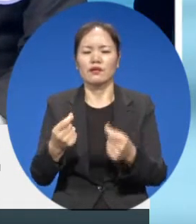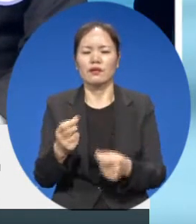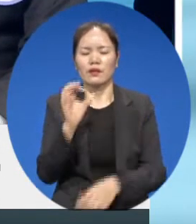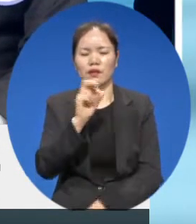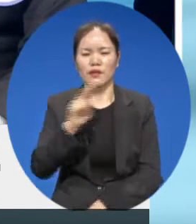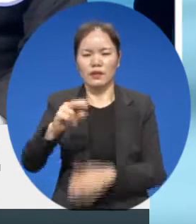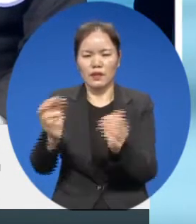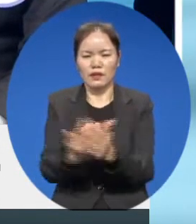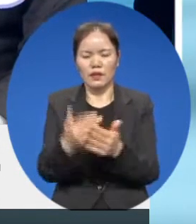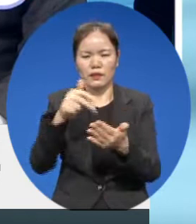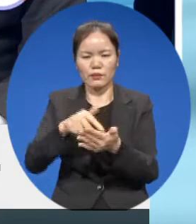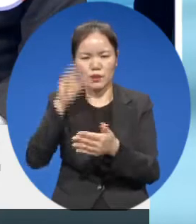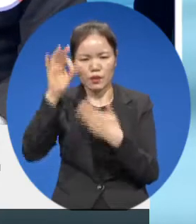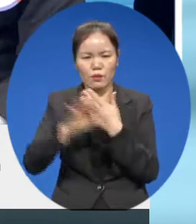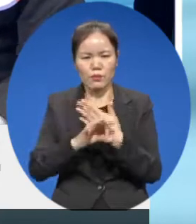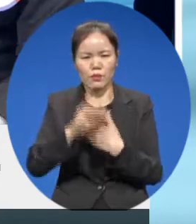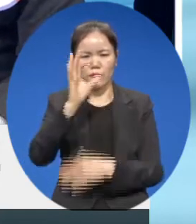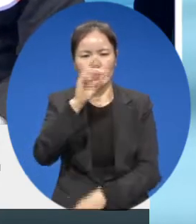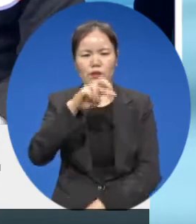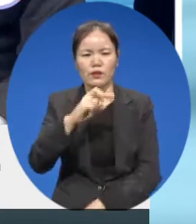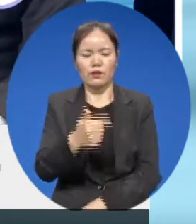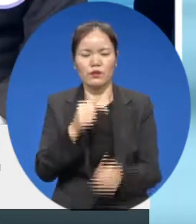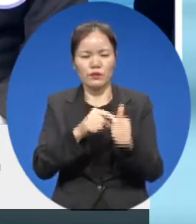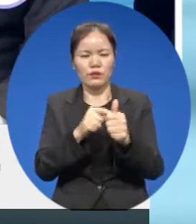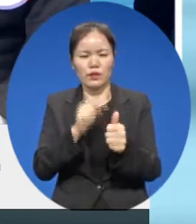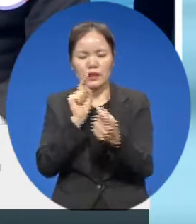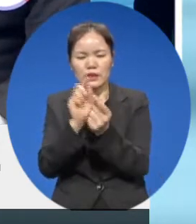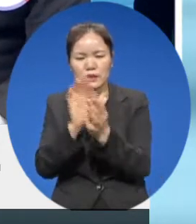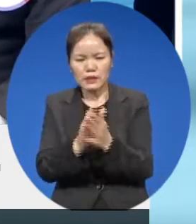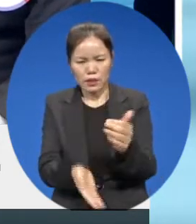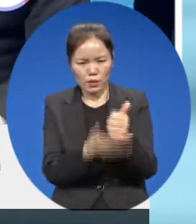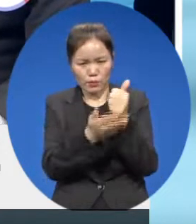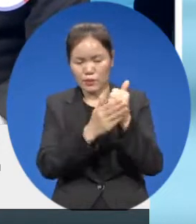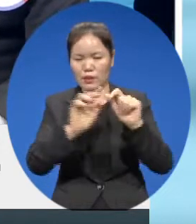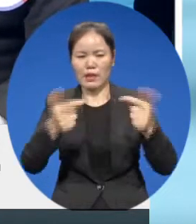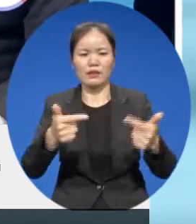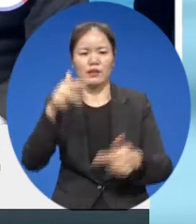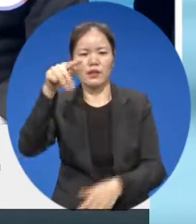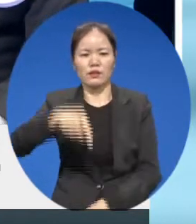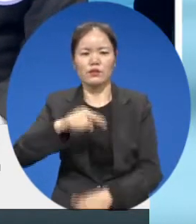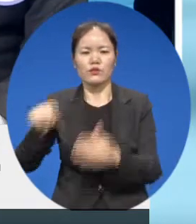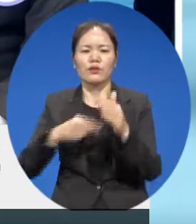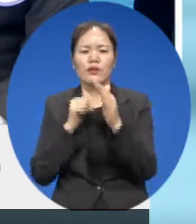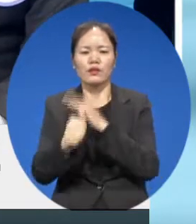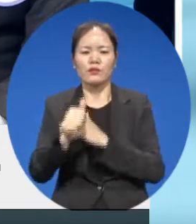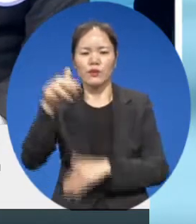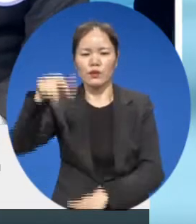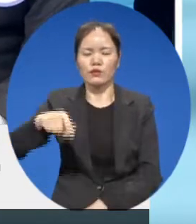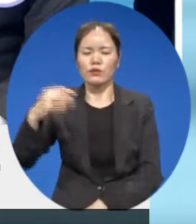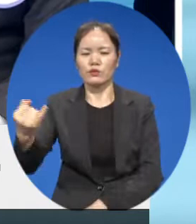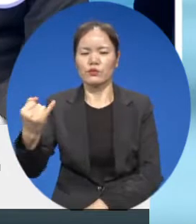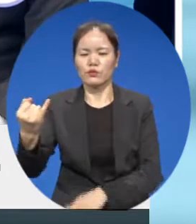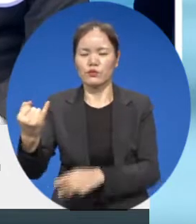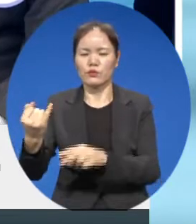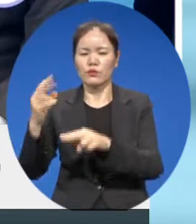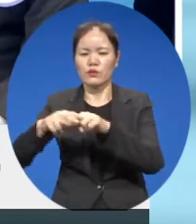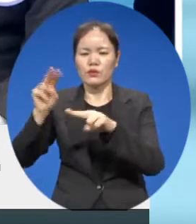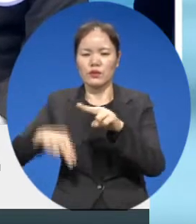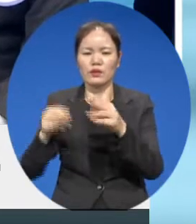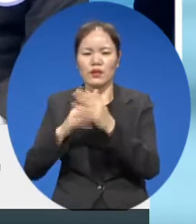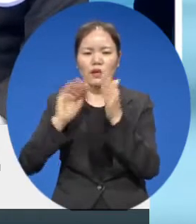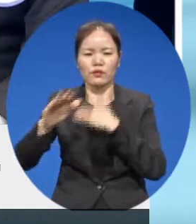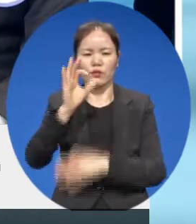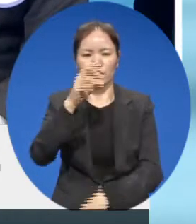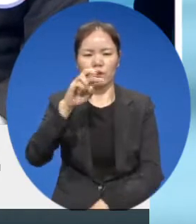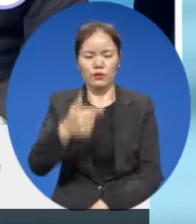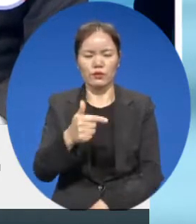총장을 직접적으로 응원하는 발언은 많이 안 나오고 있어요 오히려 주어 영원의 래퍼 같은 경우 니 추장 난 사퇴하고 분석을 총장 정치 안하겠다